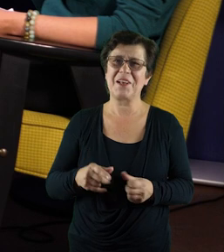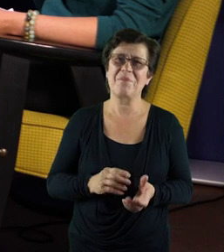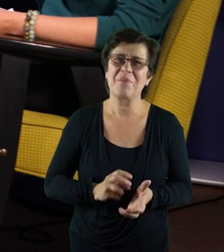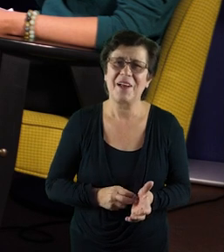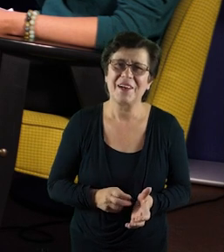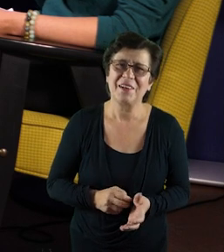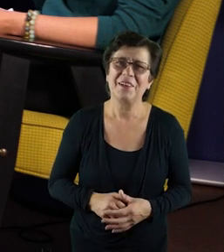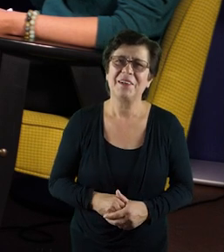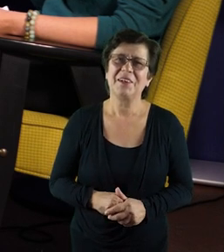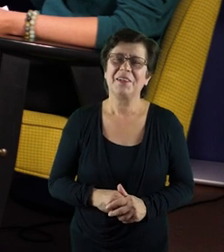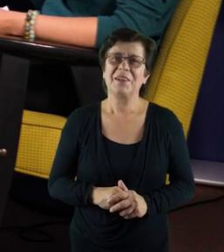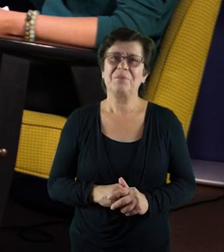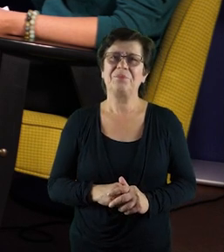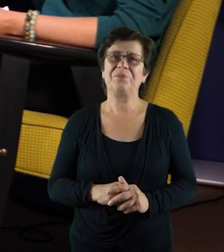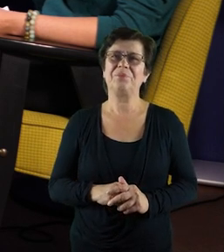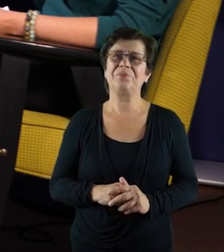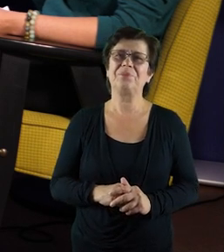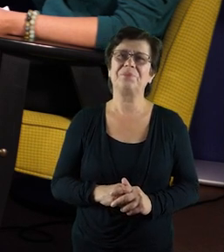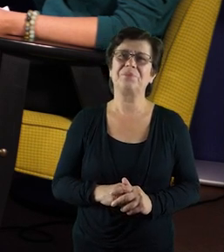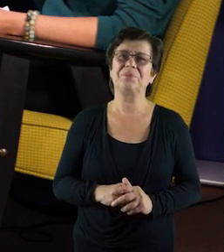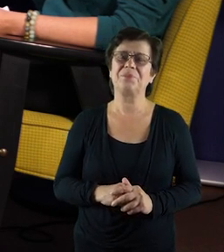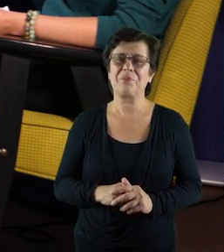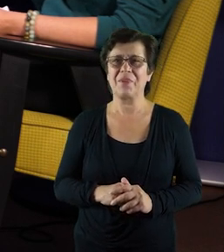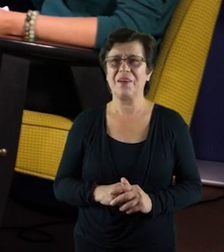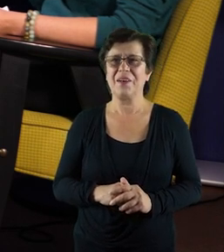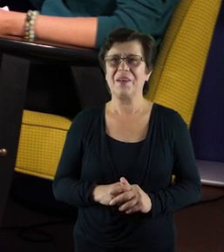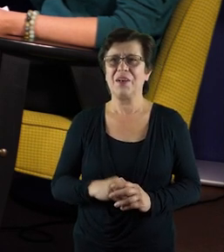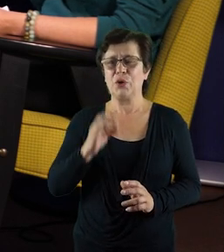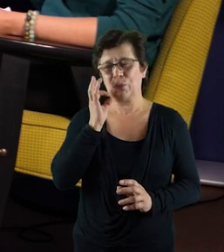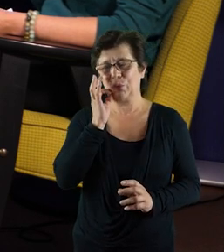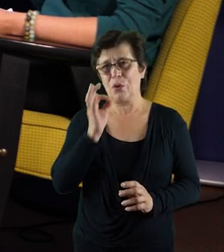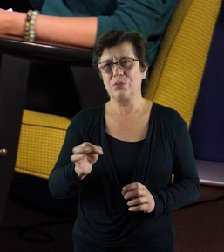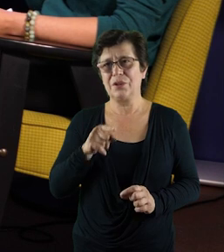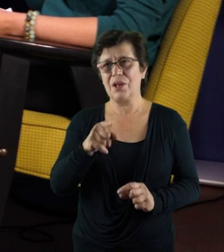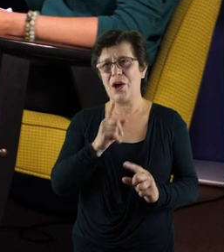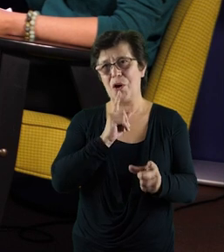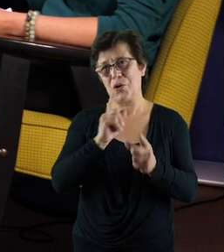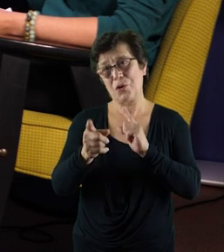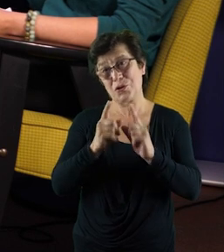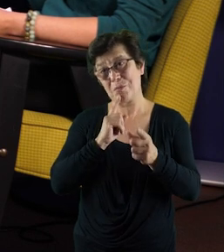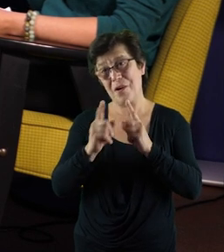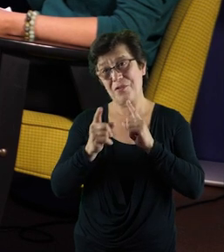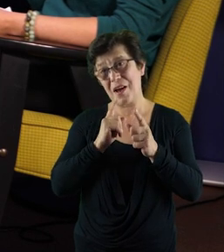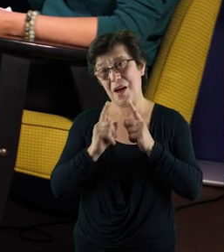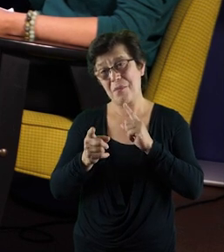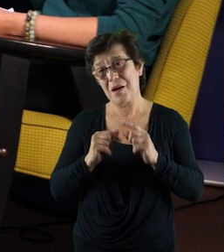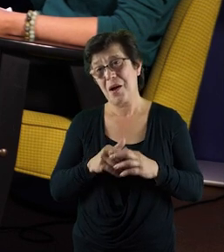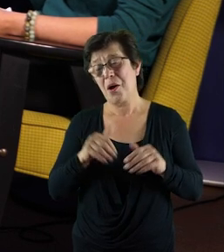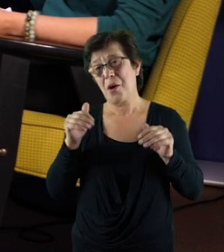myślę, że dobrze, że ta rozmowa się toczy, ponieważ właśnie może gdzieś tutaj ten